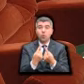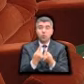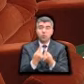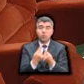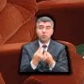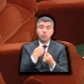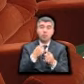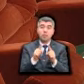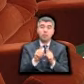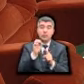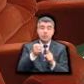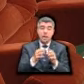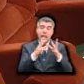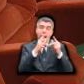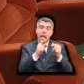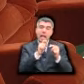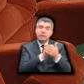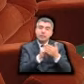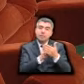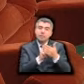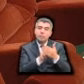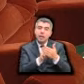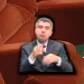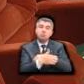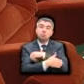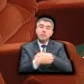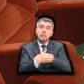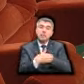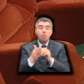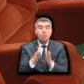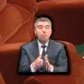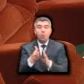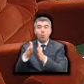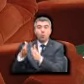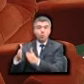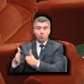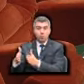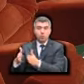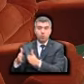على اساس يكون واحد الاحصاء اللي ما يتضرش الفقراء. المشكل ديالنا الفقراء